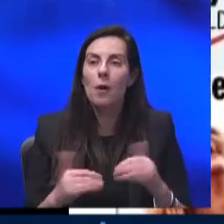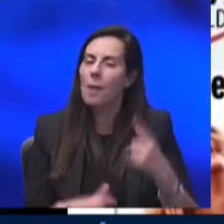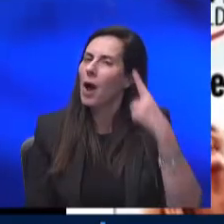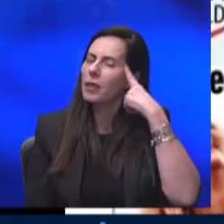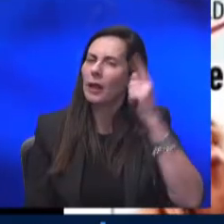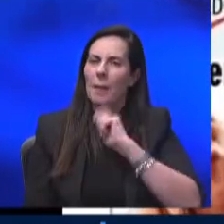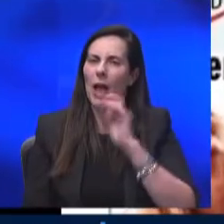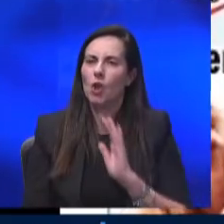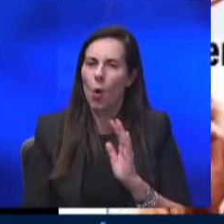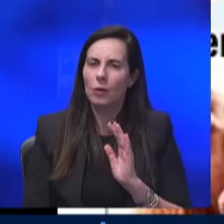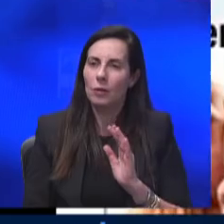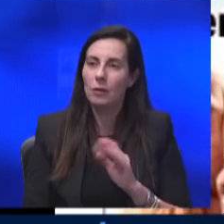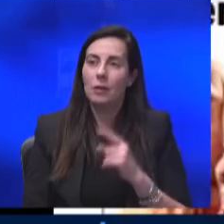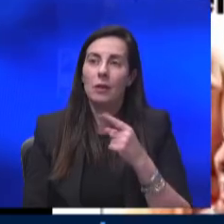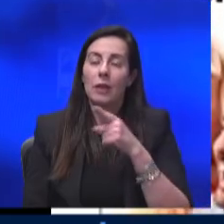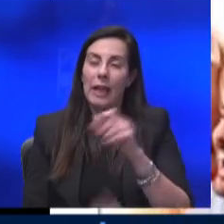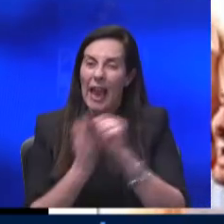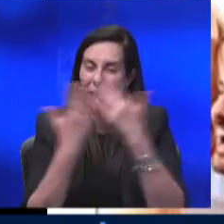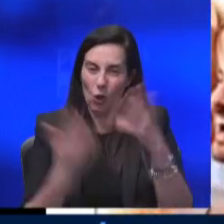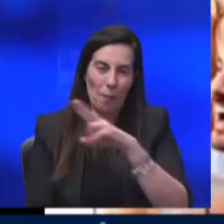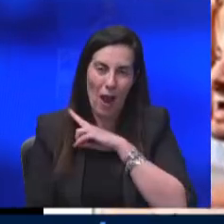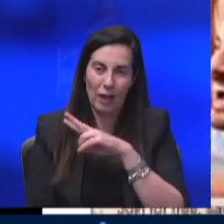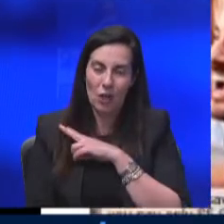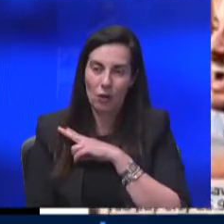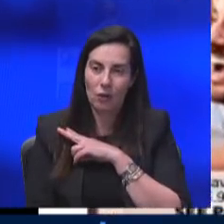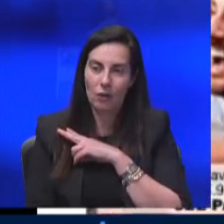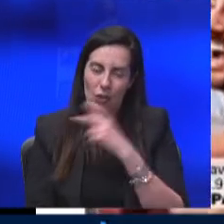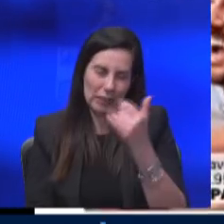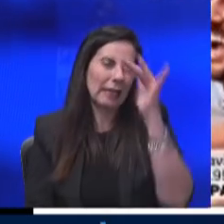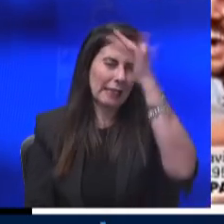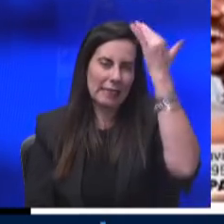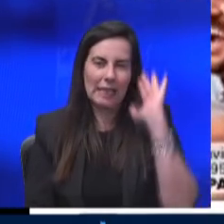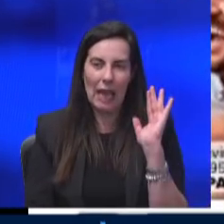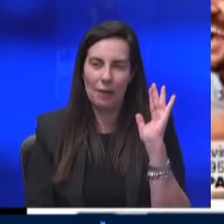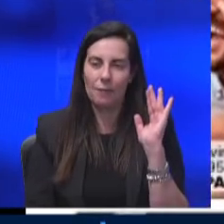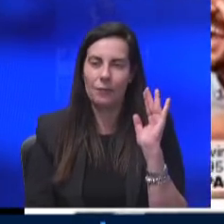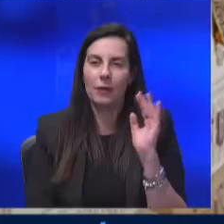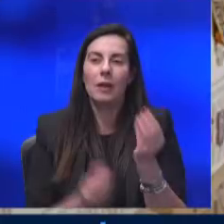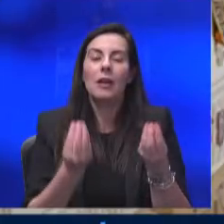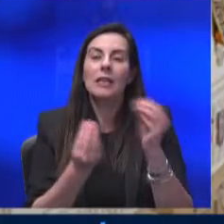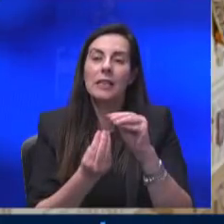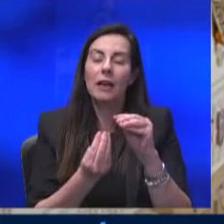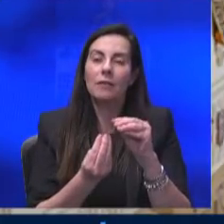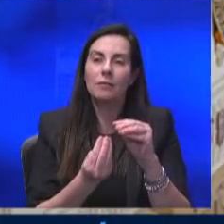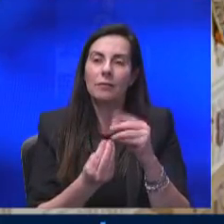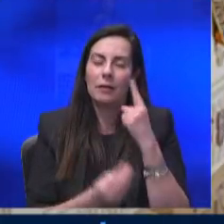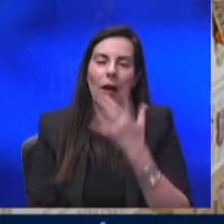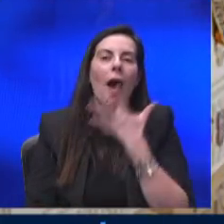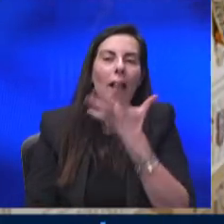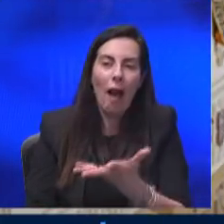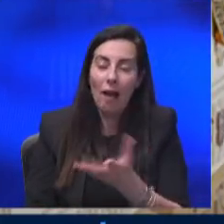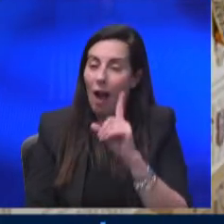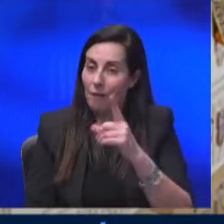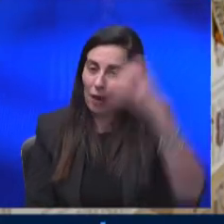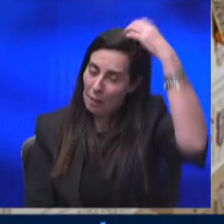הנה כאן העיתון דיילי סטאר שהלך צעד אחד קדימה וצרף לגיליון שלו שקית הקאה, אבל בארמון מנסים לשדר